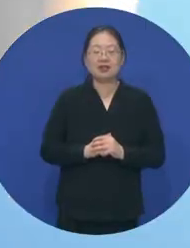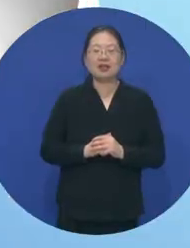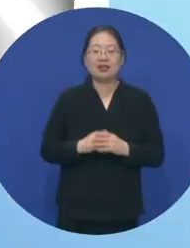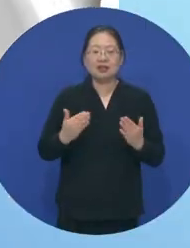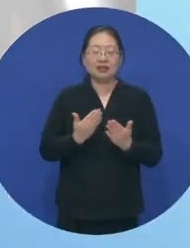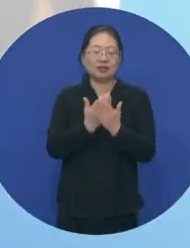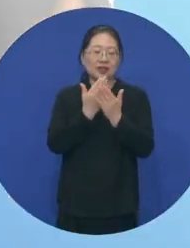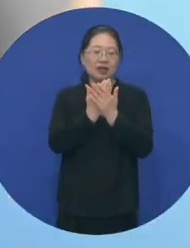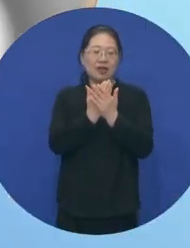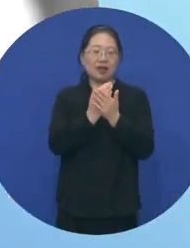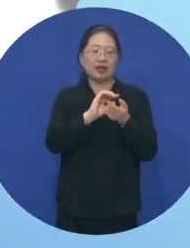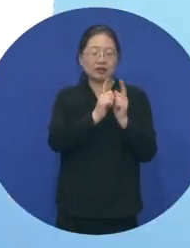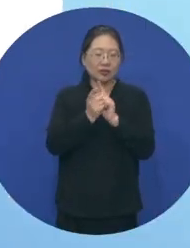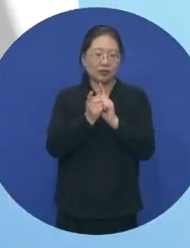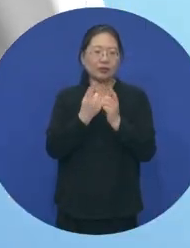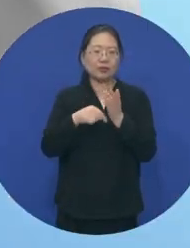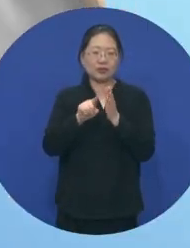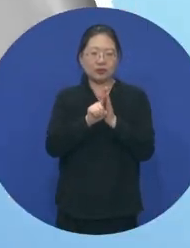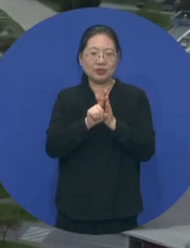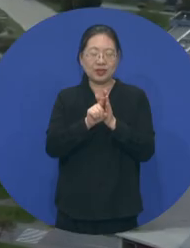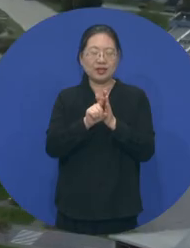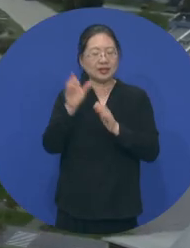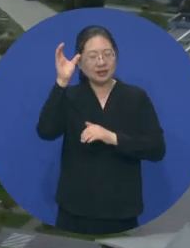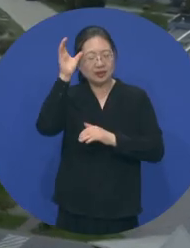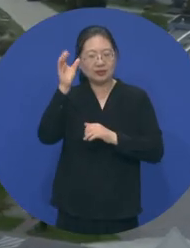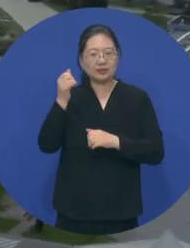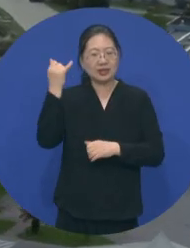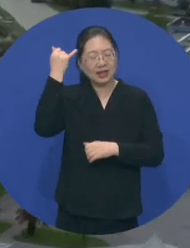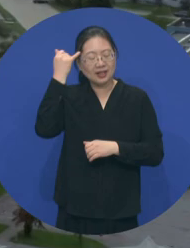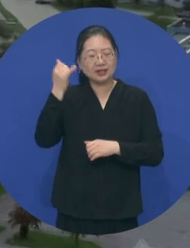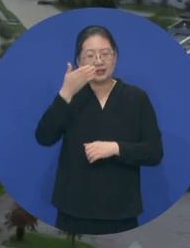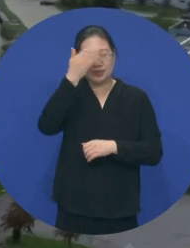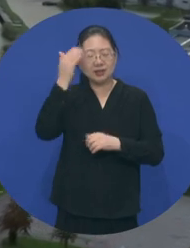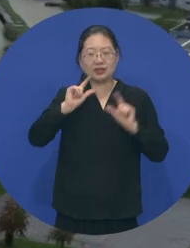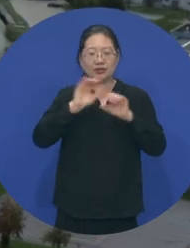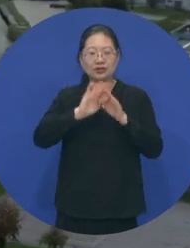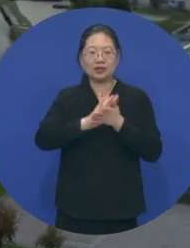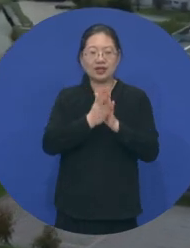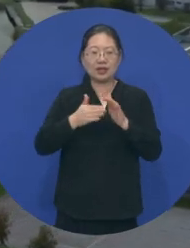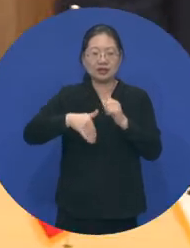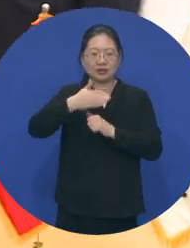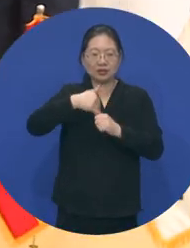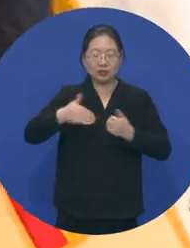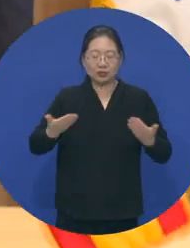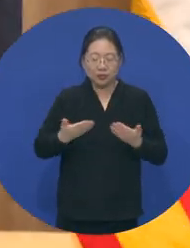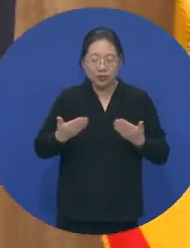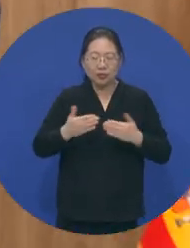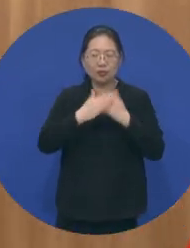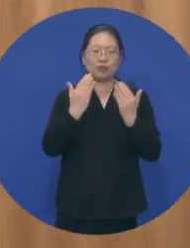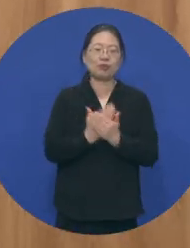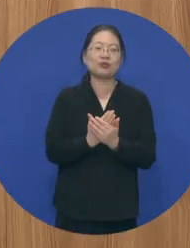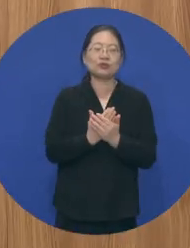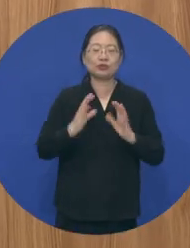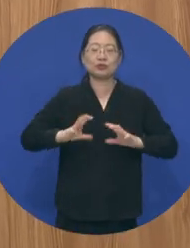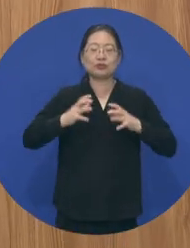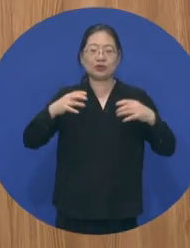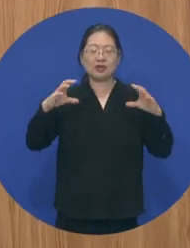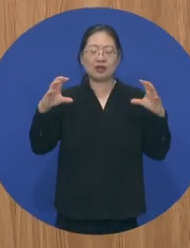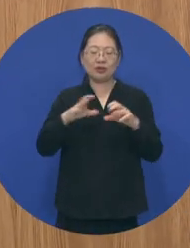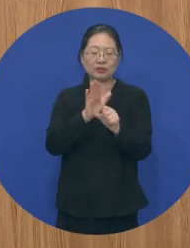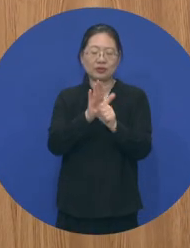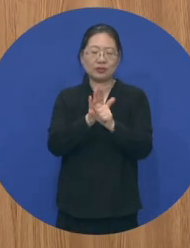성장 산업을 위한 상호 협력이 기대됩니다. AI, 청년, 기후환경, 노동 등 어느 것 하나 빠지지 않는